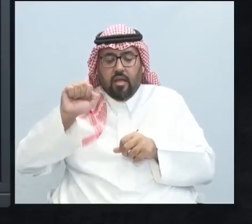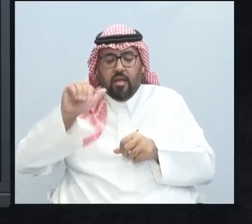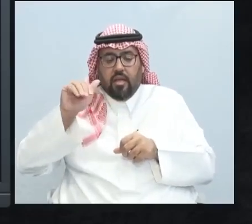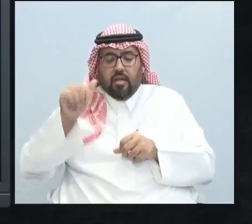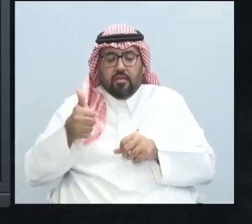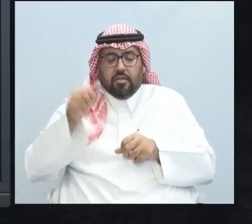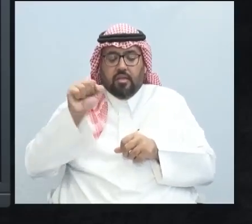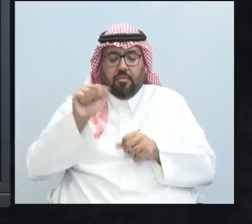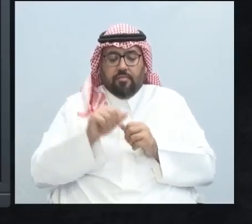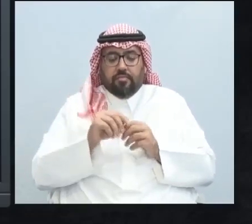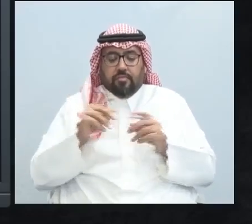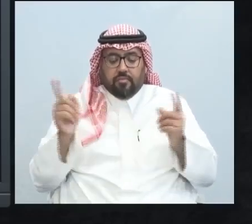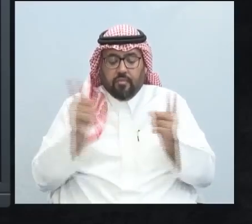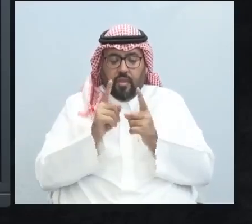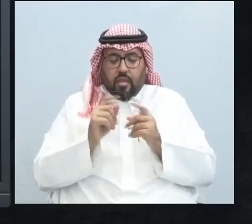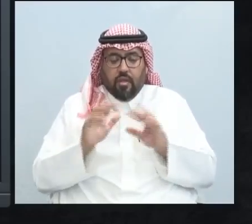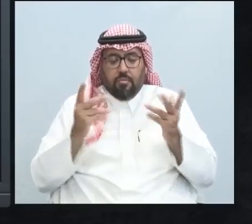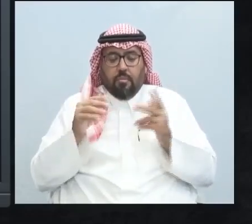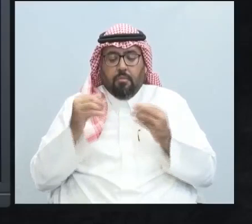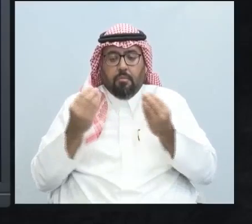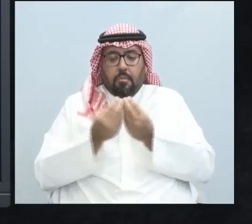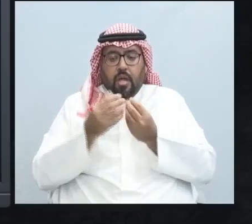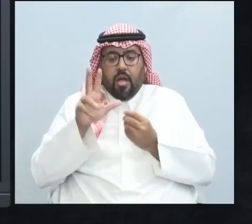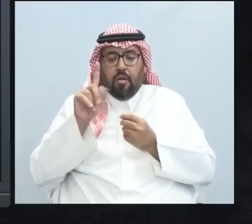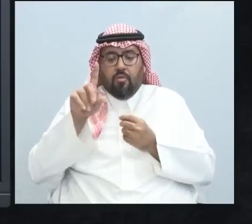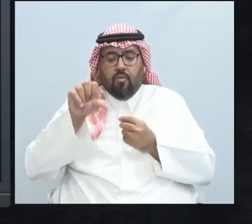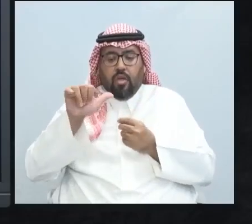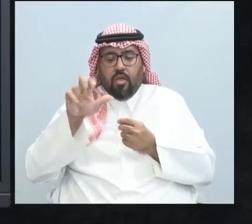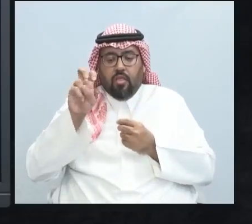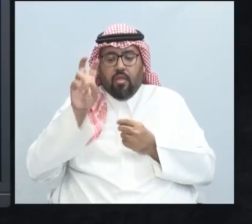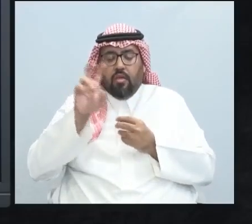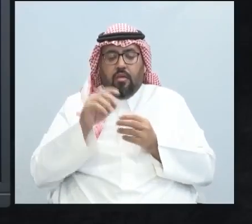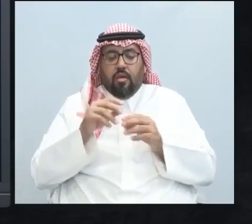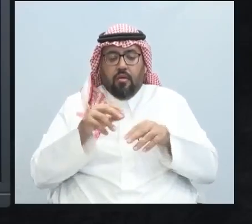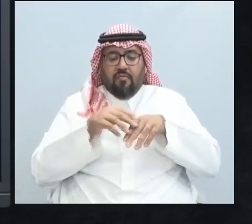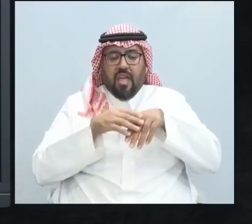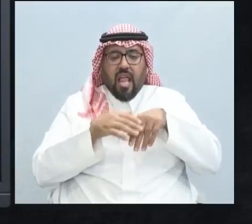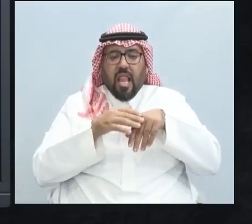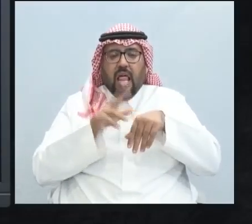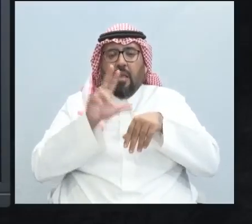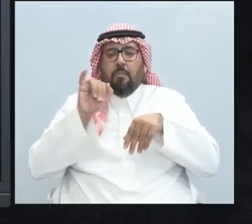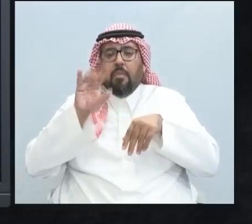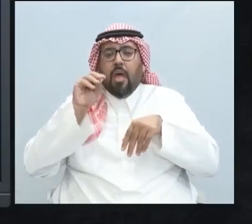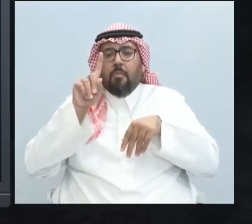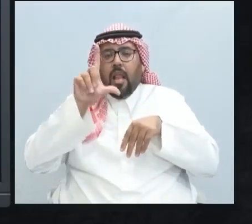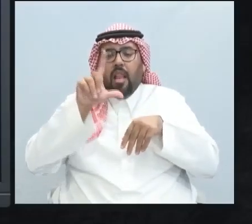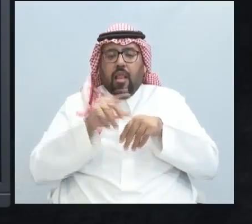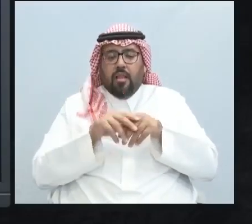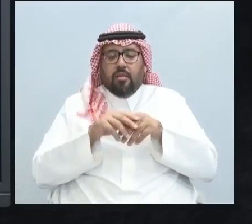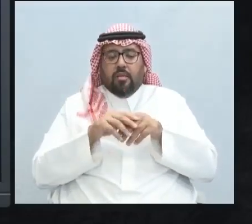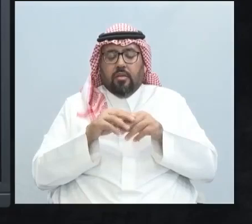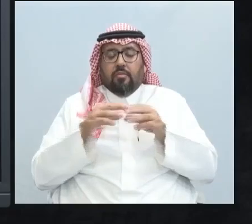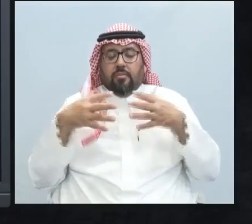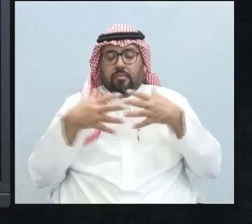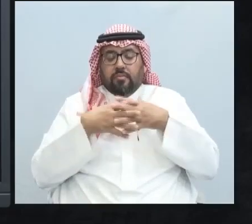اين يتم الاخصاب اين يلتقي الحيوان المنوي مع البو هل يلتقي في المبيض هل يلتقي في المهبل هل يلتقي في الرحم التقاء الحيوان المنوي مع